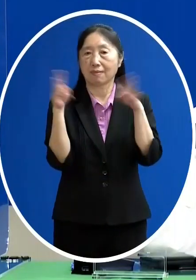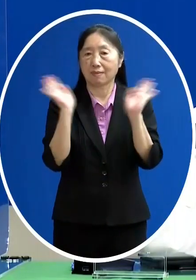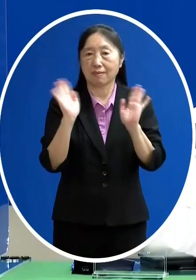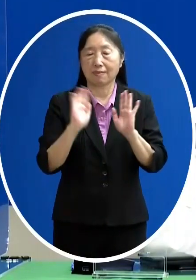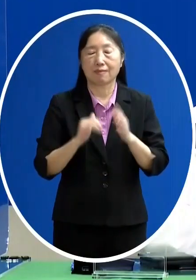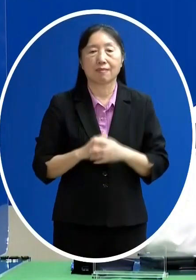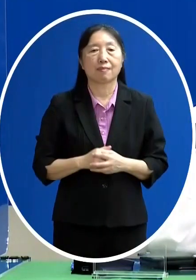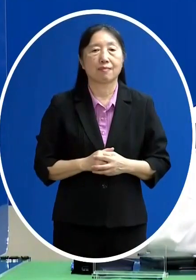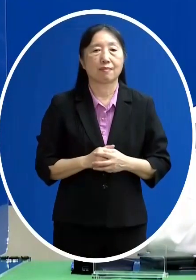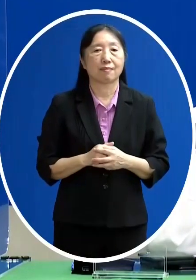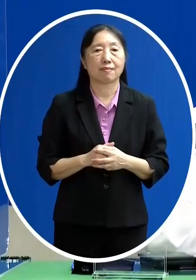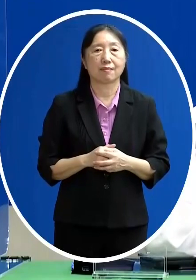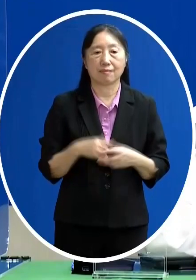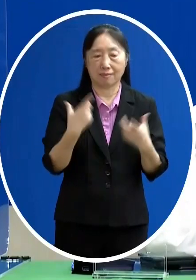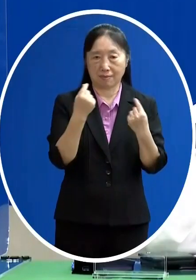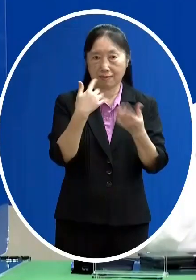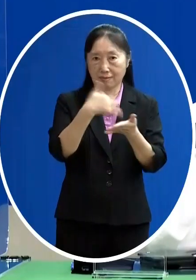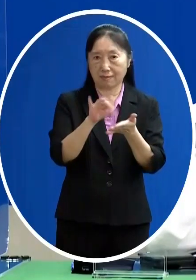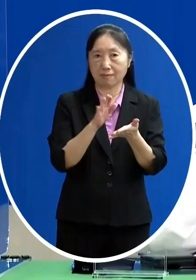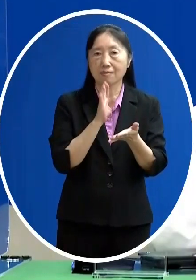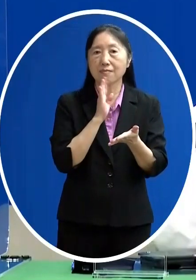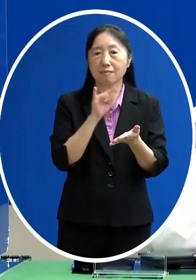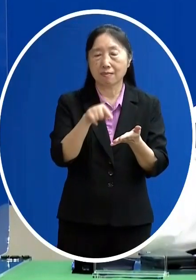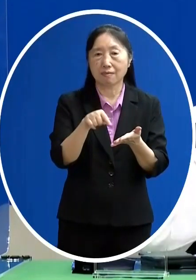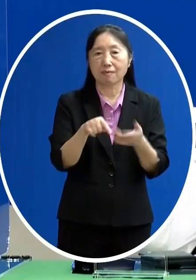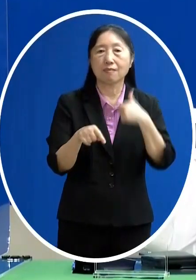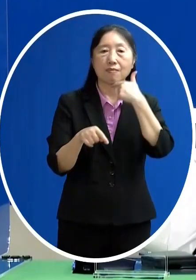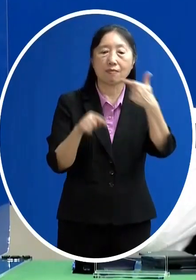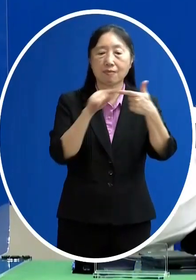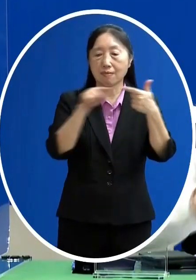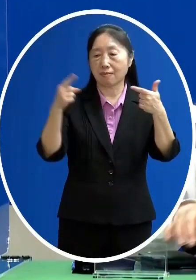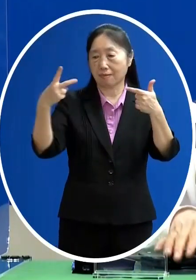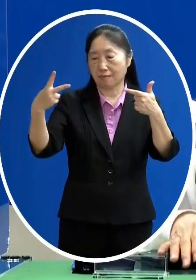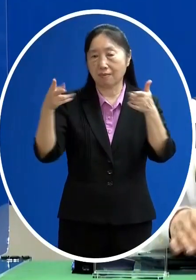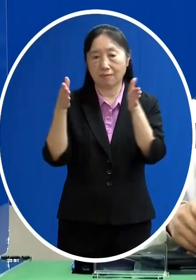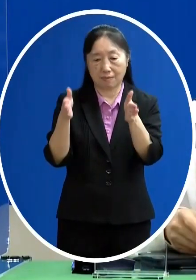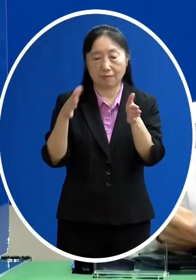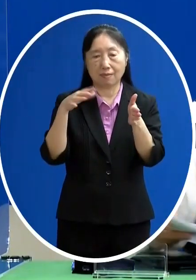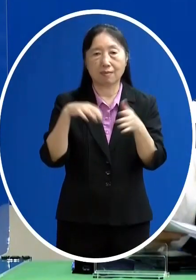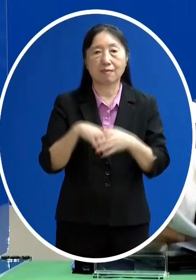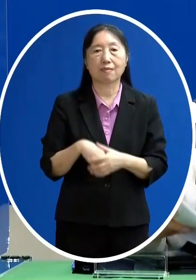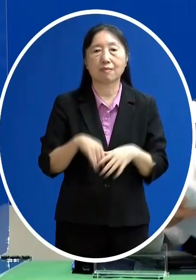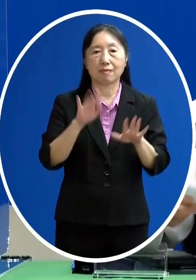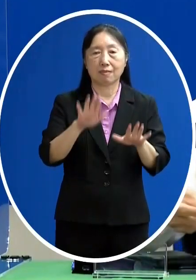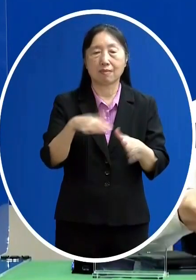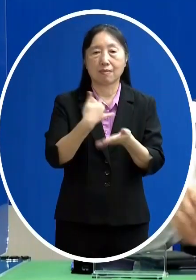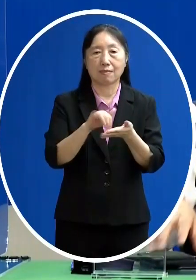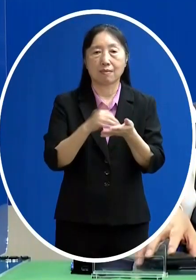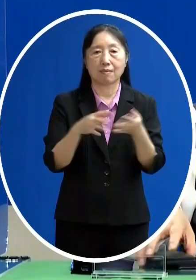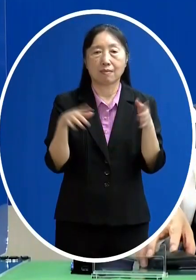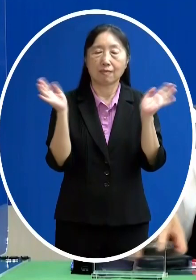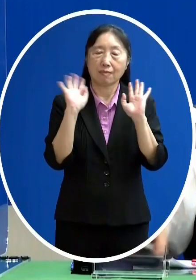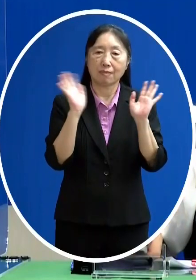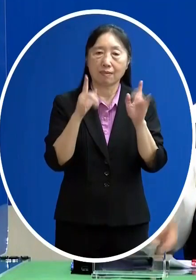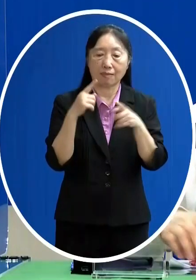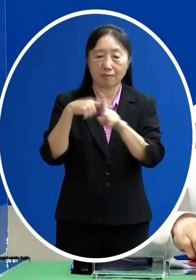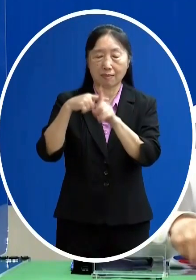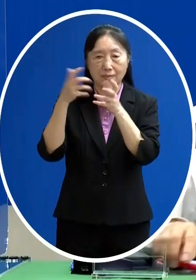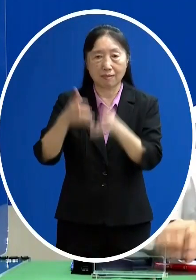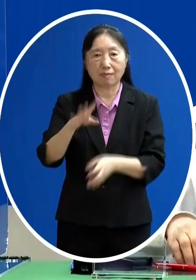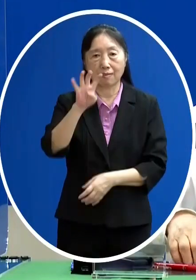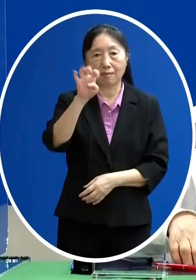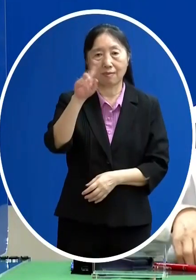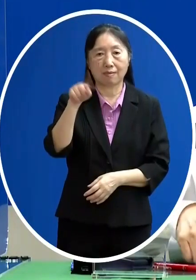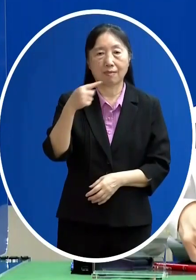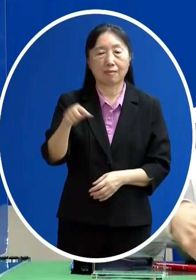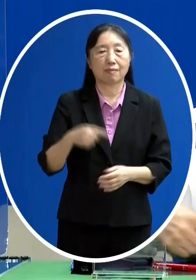小朋友。那也是属于这个好发的6到12岁的这个年龄层，目前累积的儿童重症的病例总共是